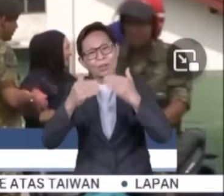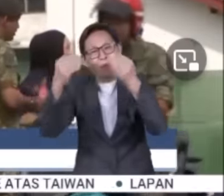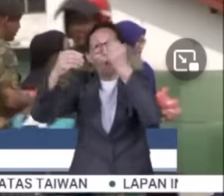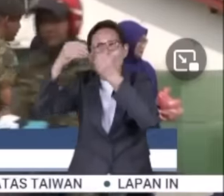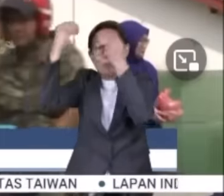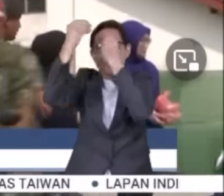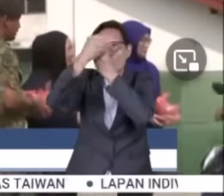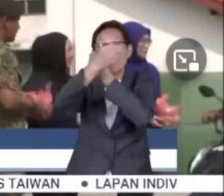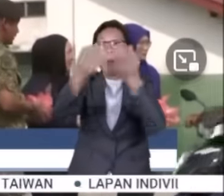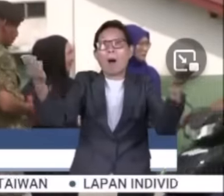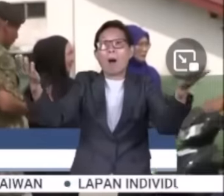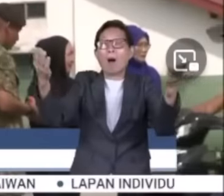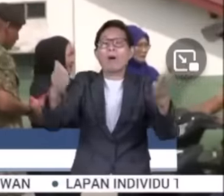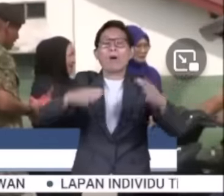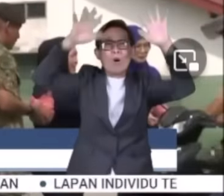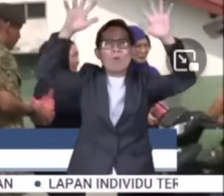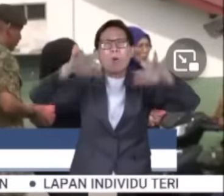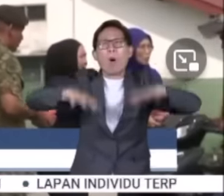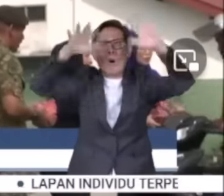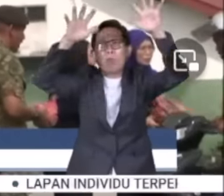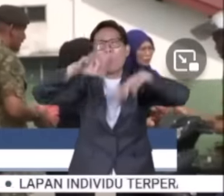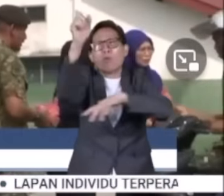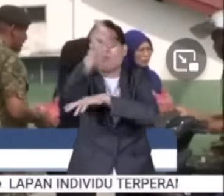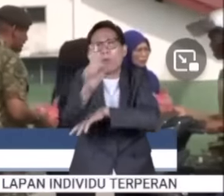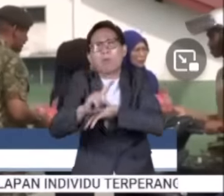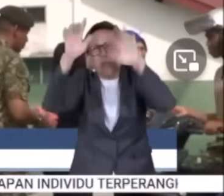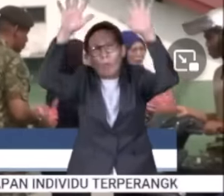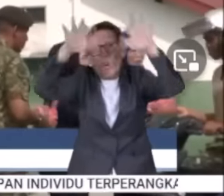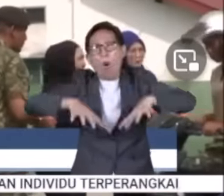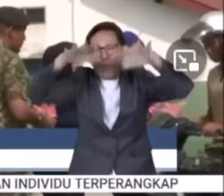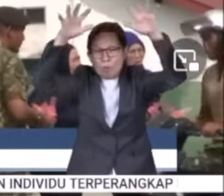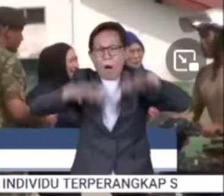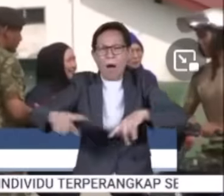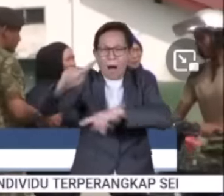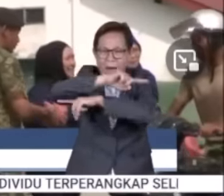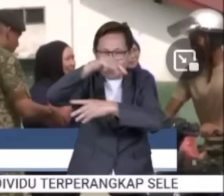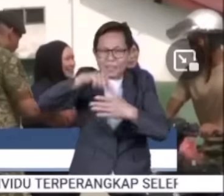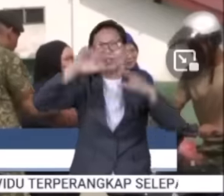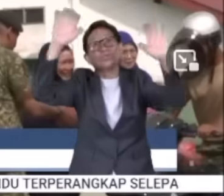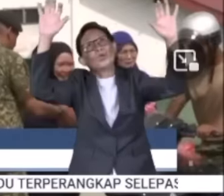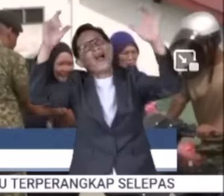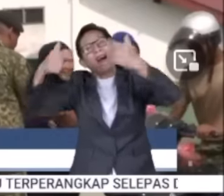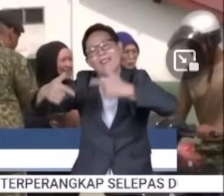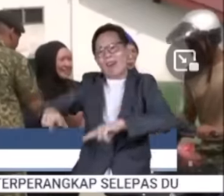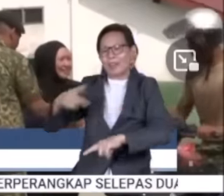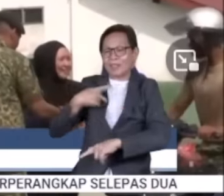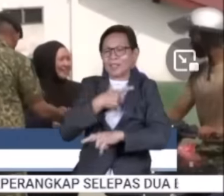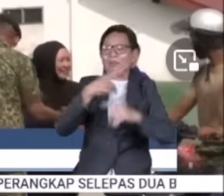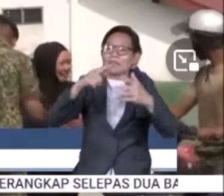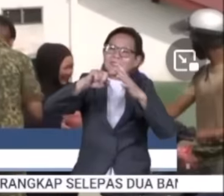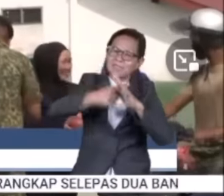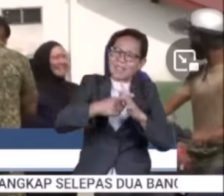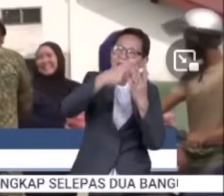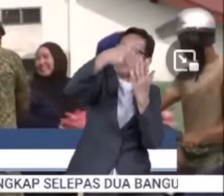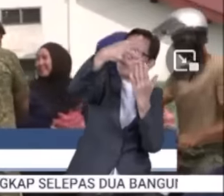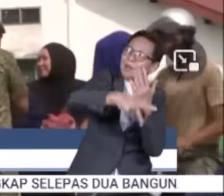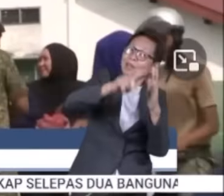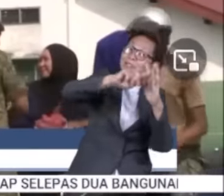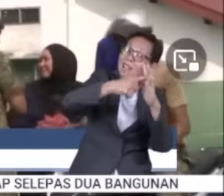Dimaklumkan sebelum ni hujan-hujan ribut. Tapi hari ini cuaca diizinkan untuk kita melaksanakan